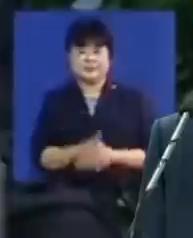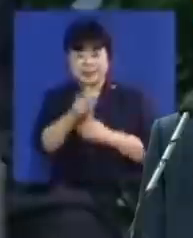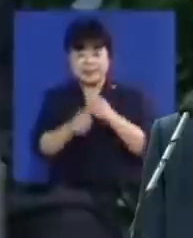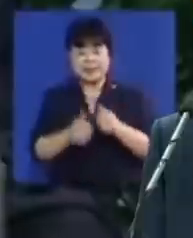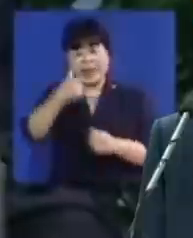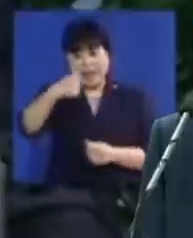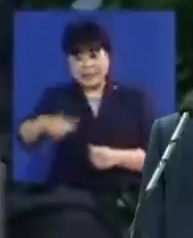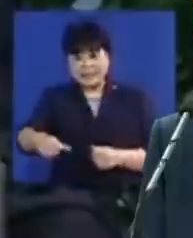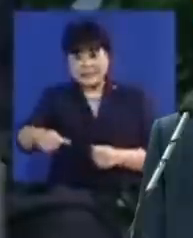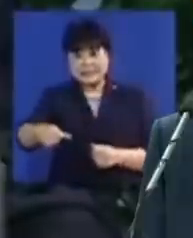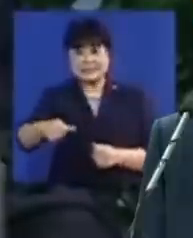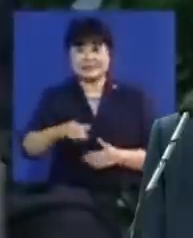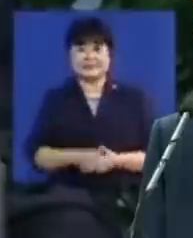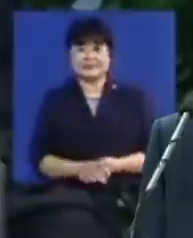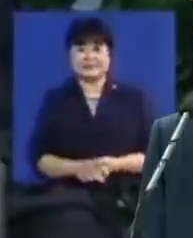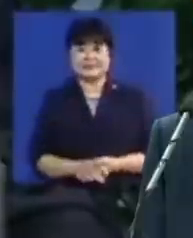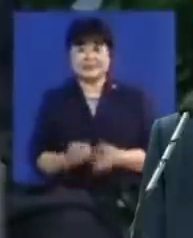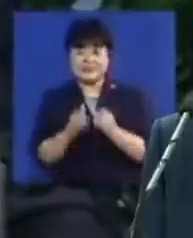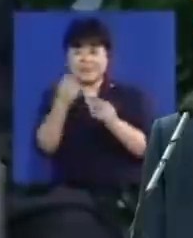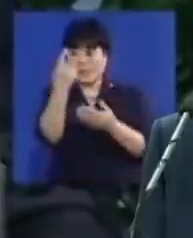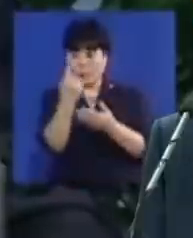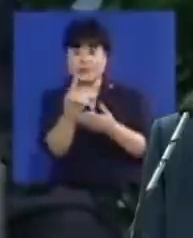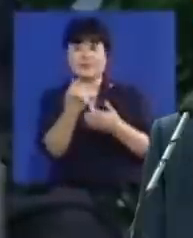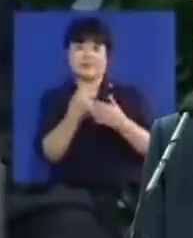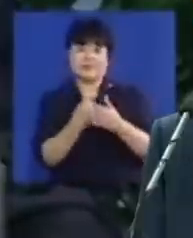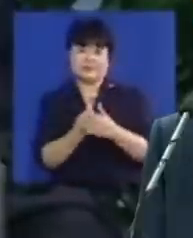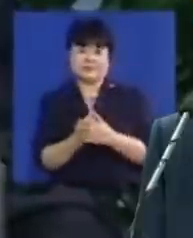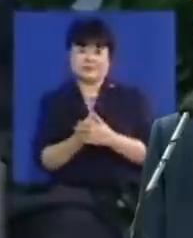하나님의 아들이 사람으로 오셔서